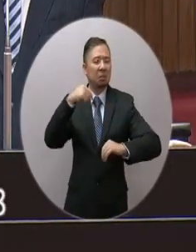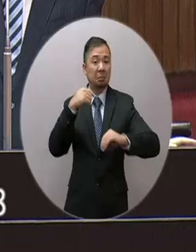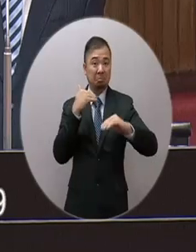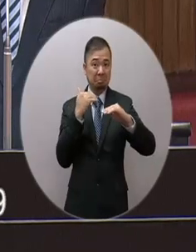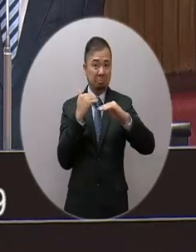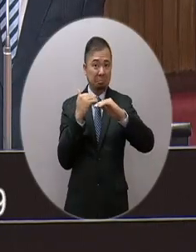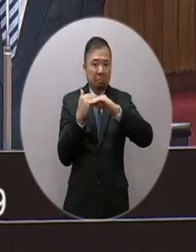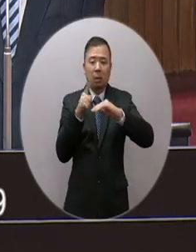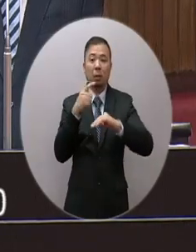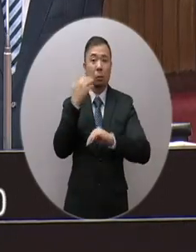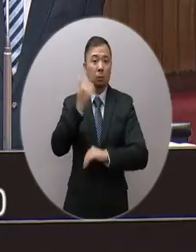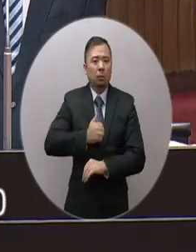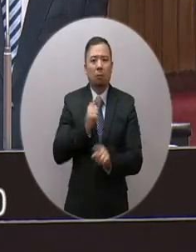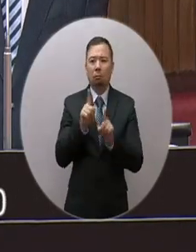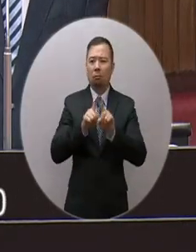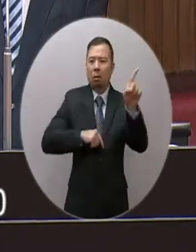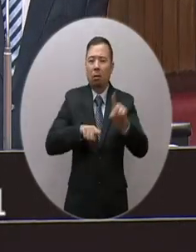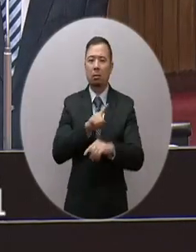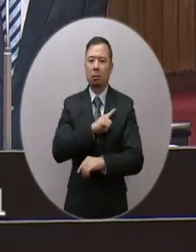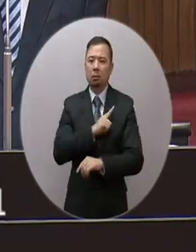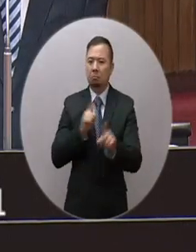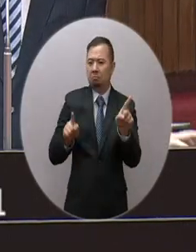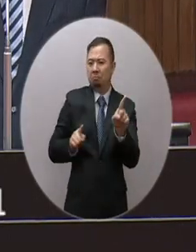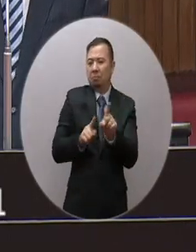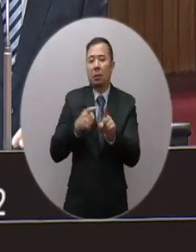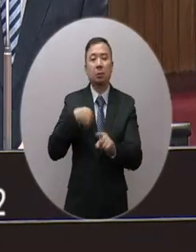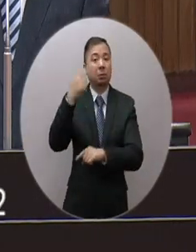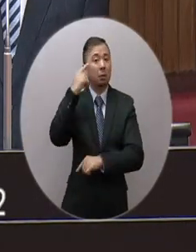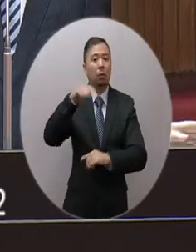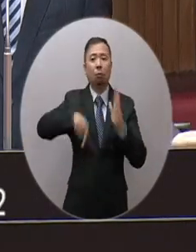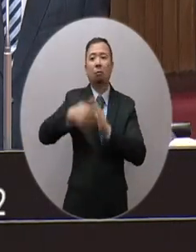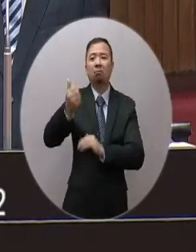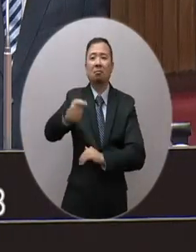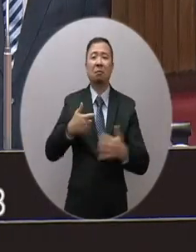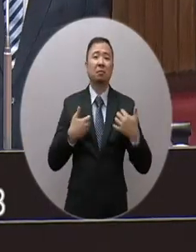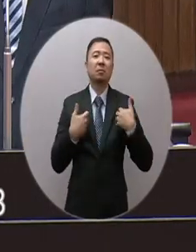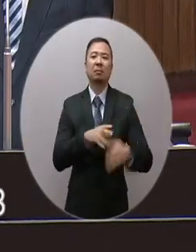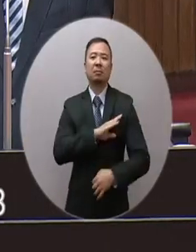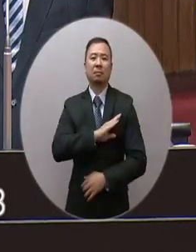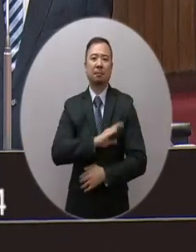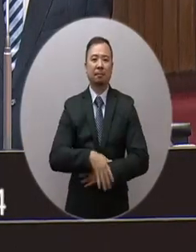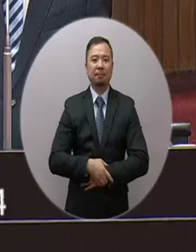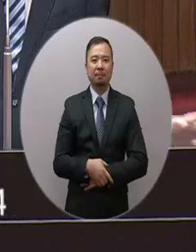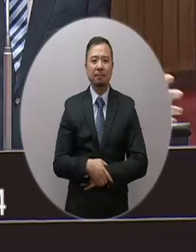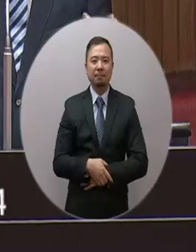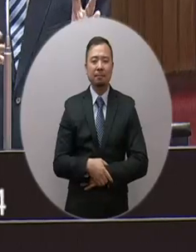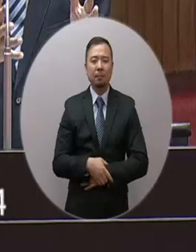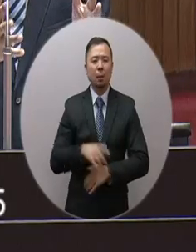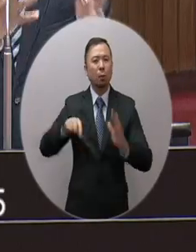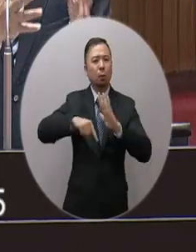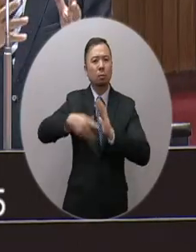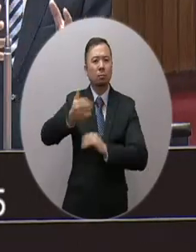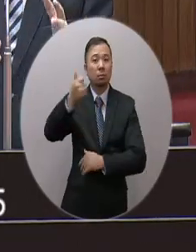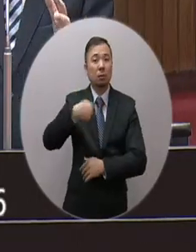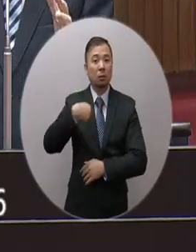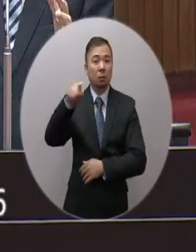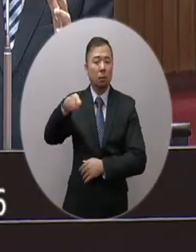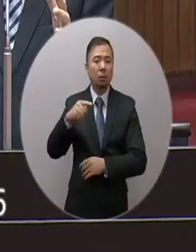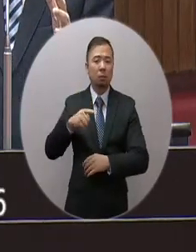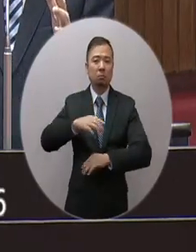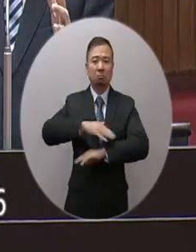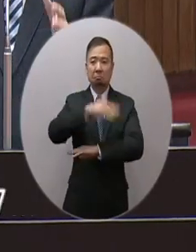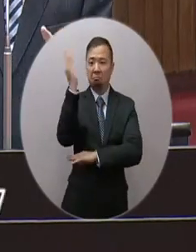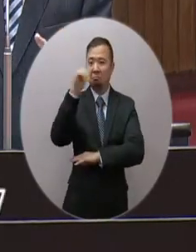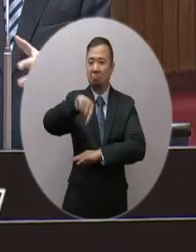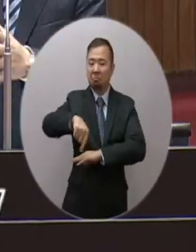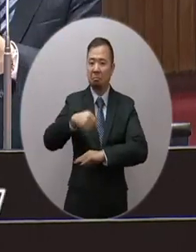尽可能的缩小。我相信这是身为行政院长责无旁贷的一个责任。 这的确是我的责任。 那院长，我看报道说，前些时候你